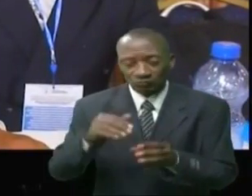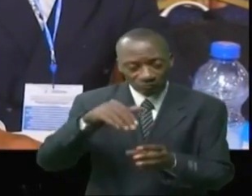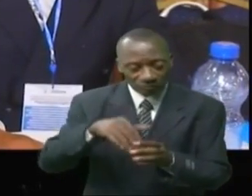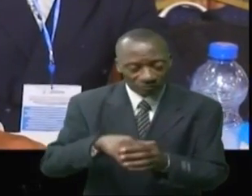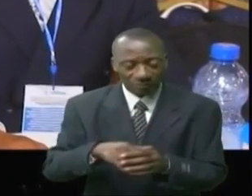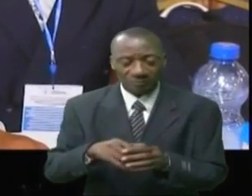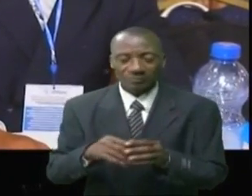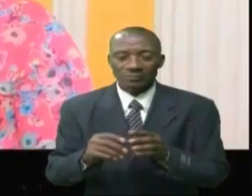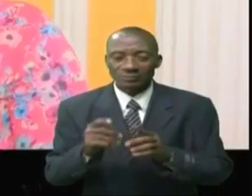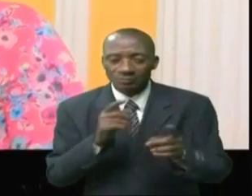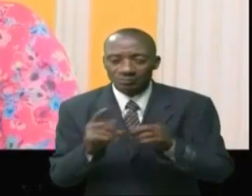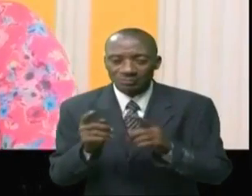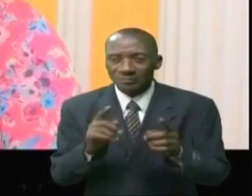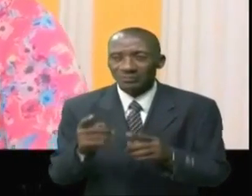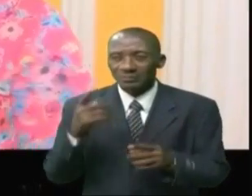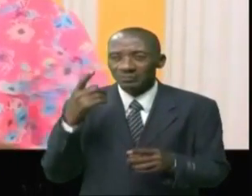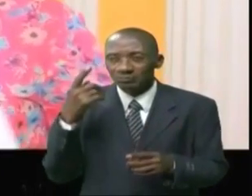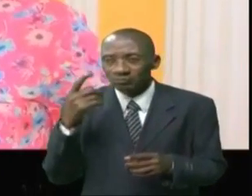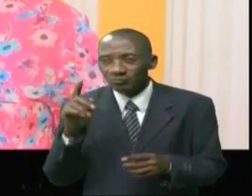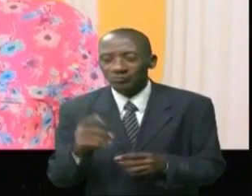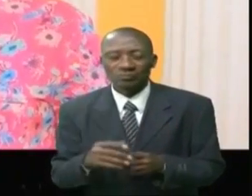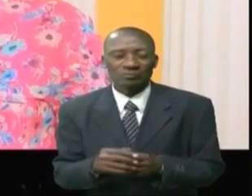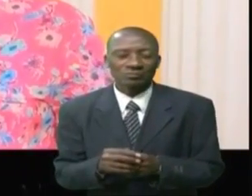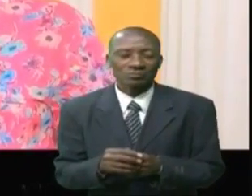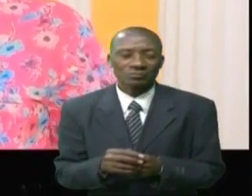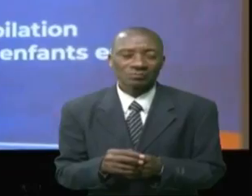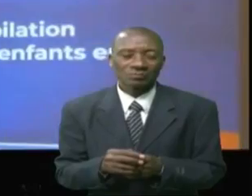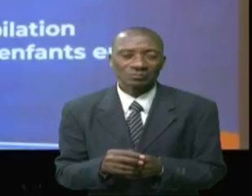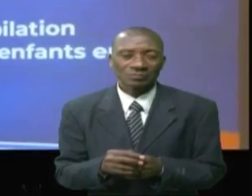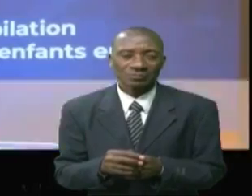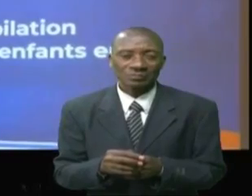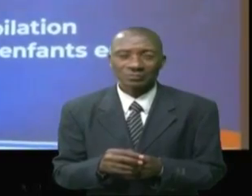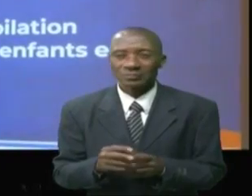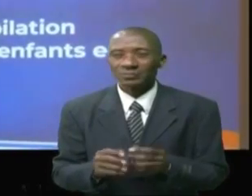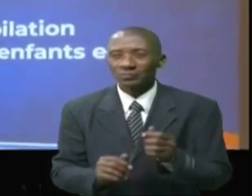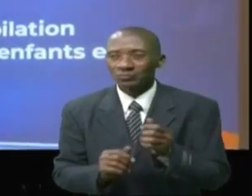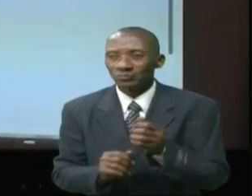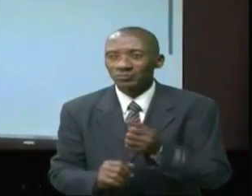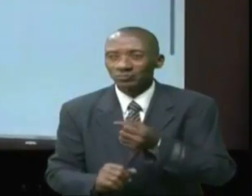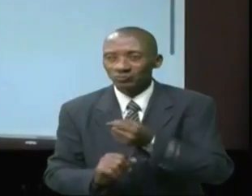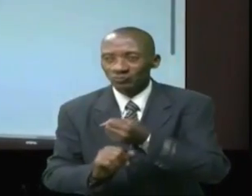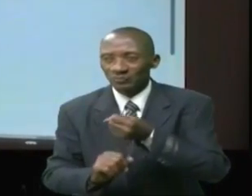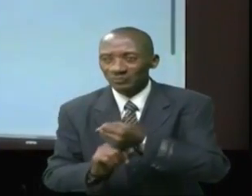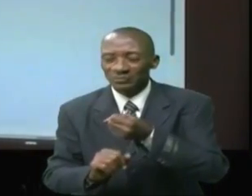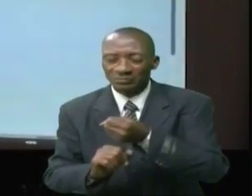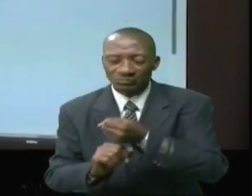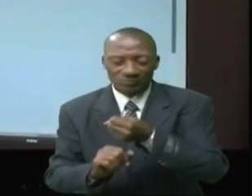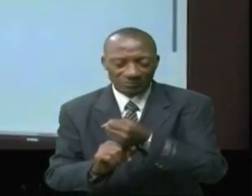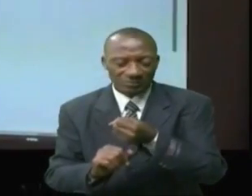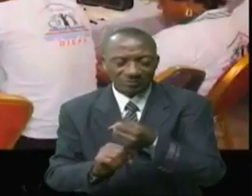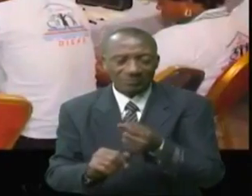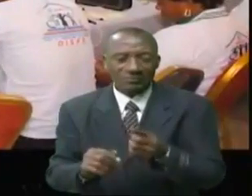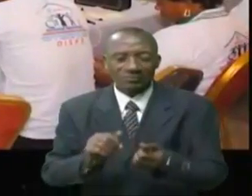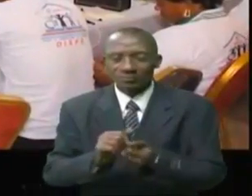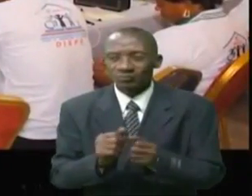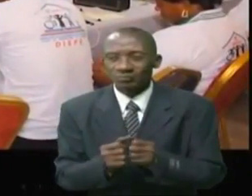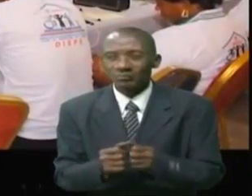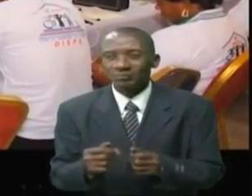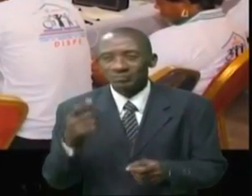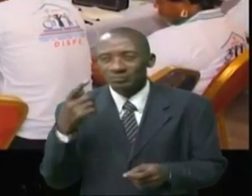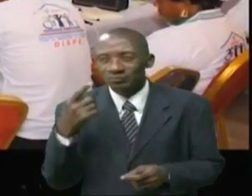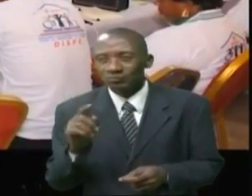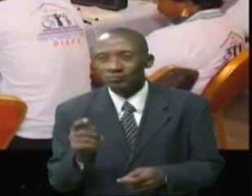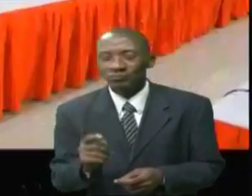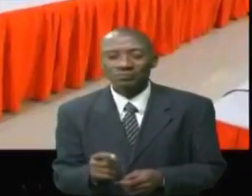des enfants sont à présent outillés sur la gestion d'une nouvelle application qui va leur permettre de collecter et de mettre à jour